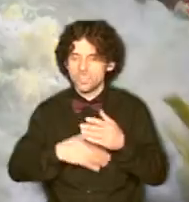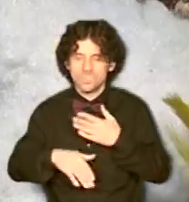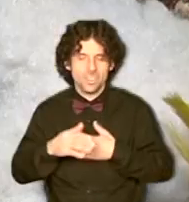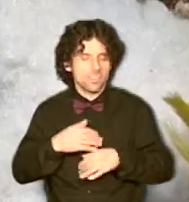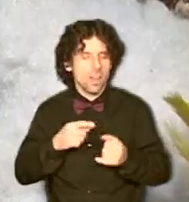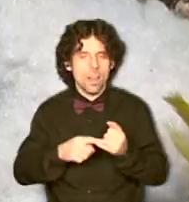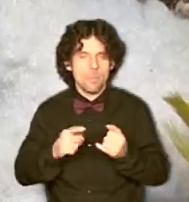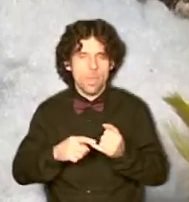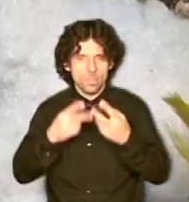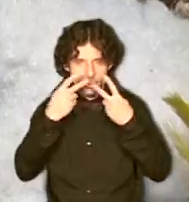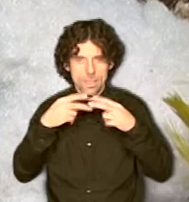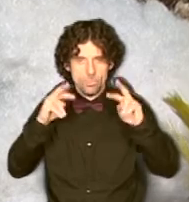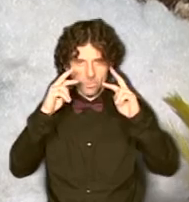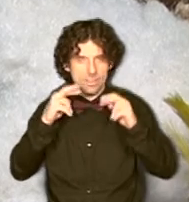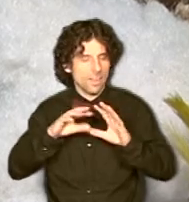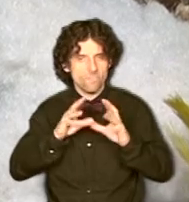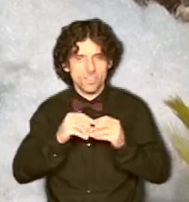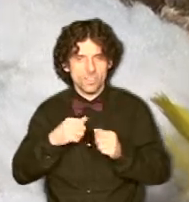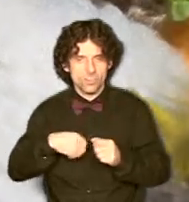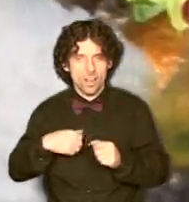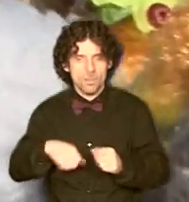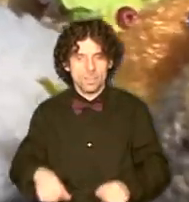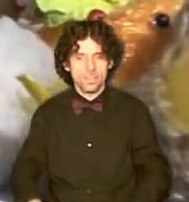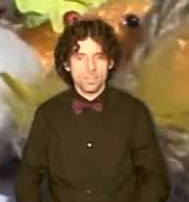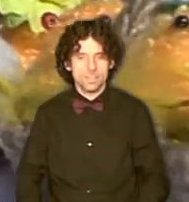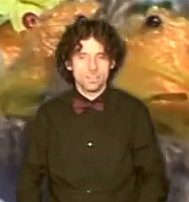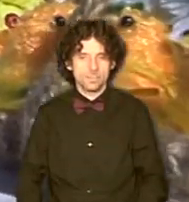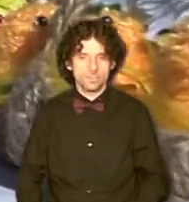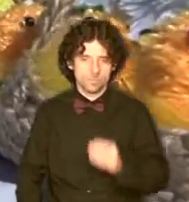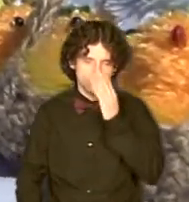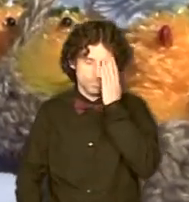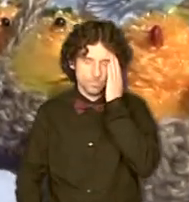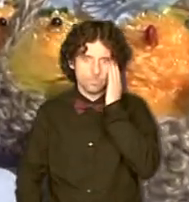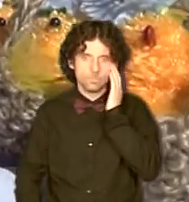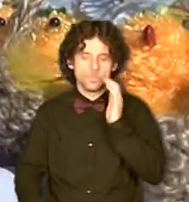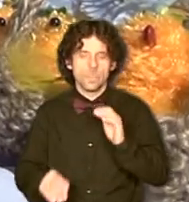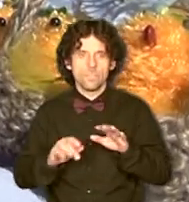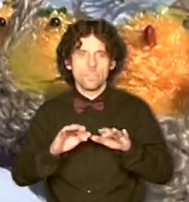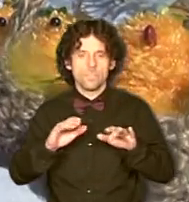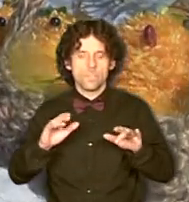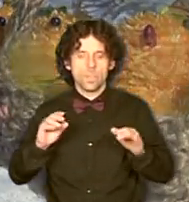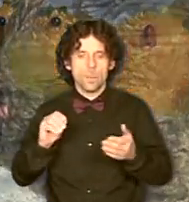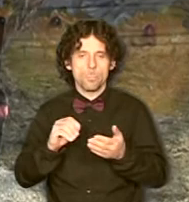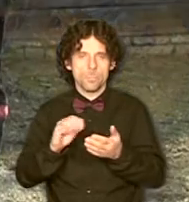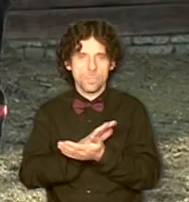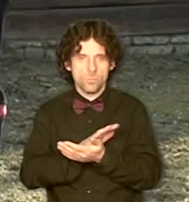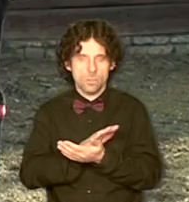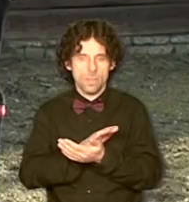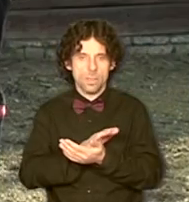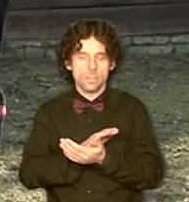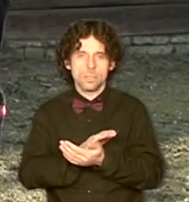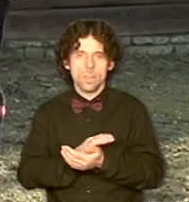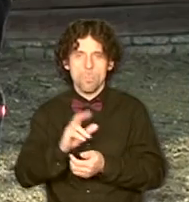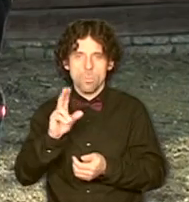cieszą, bo jest to jakiś element niespodzianki, na której wszyscy czekamy. Ulubionym męskim obrządkiem świąt wielkanocnych jest